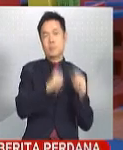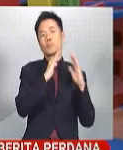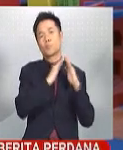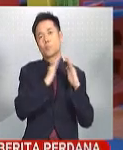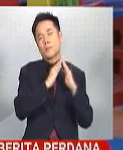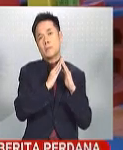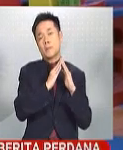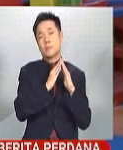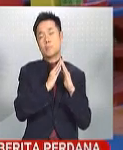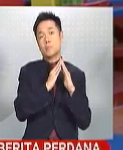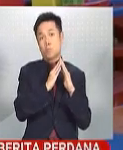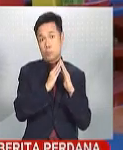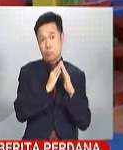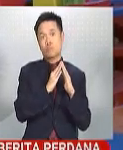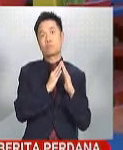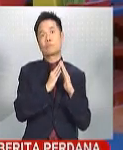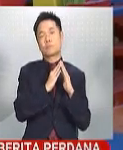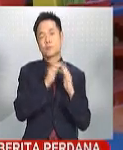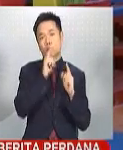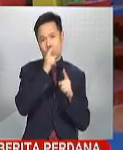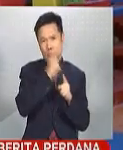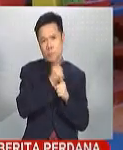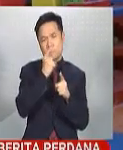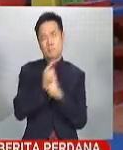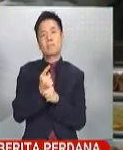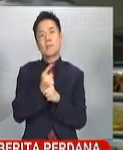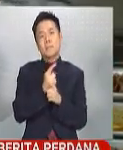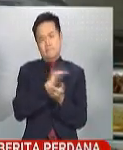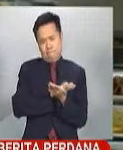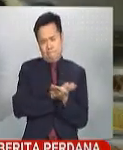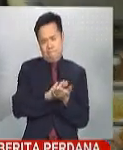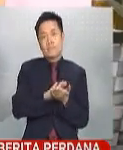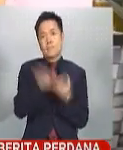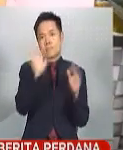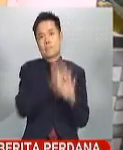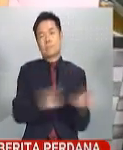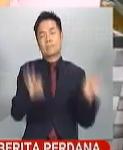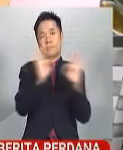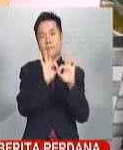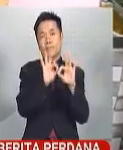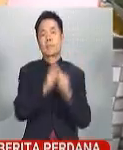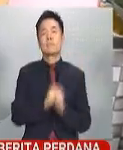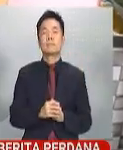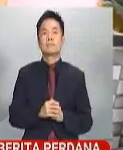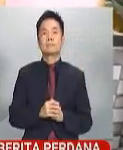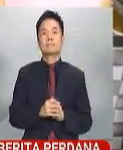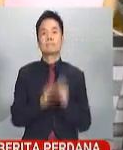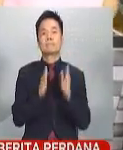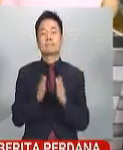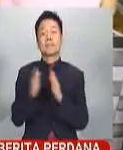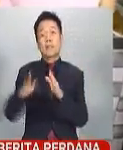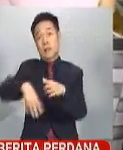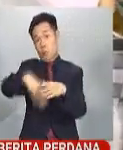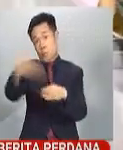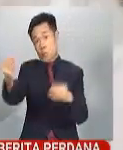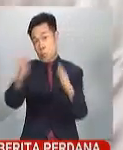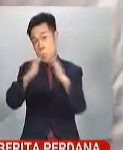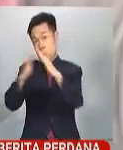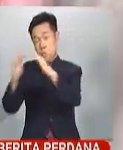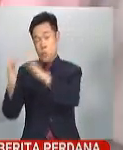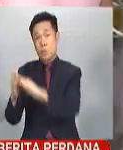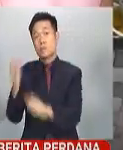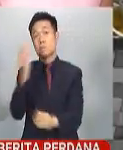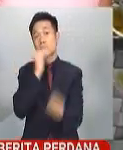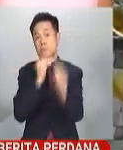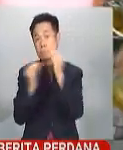Kita jamin bahawa keselamatan tu bergantung pada kita juga. Yang memilih untuk terus makan di luar rumah, aspek kebersihan premis